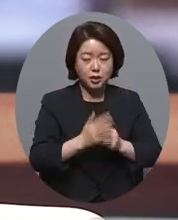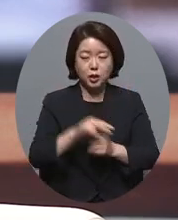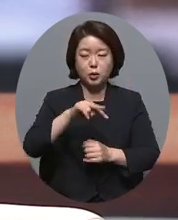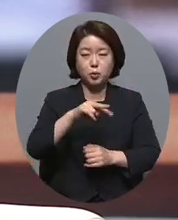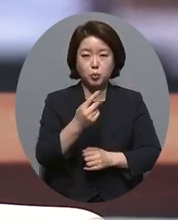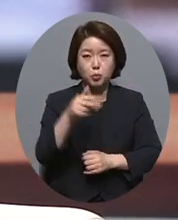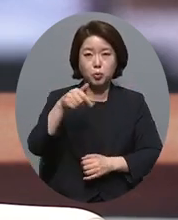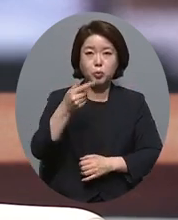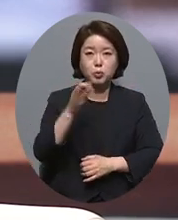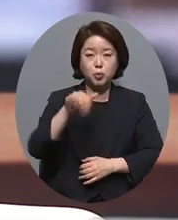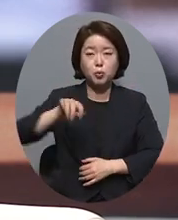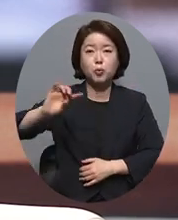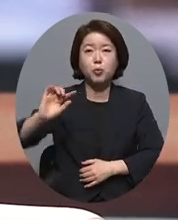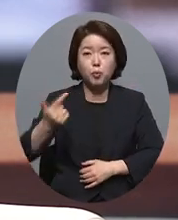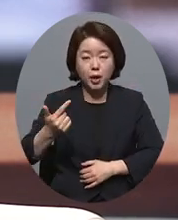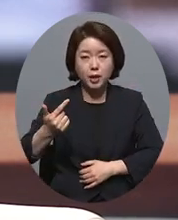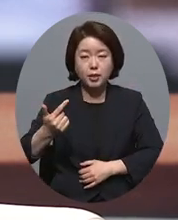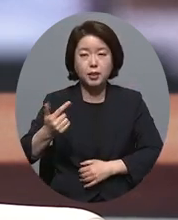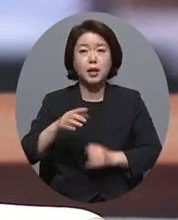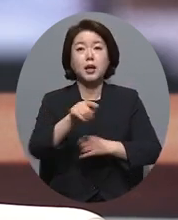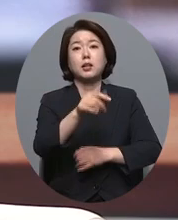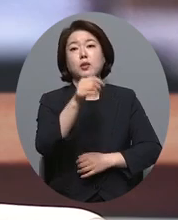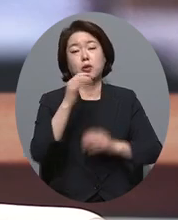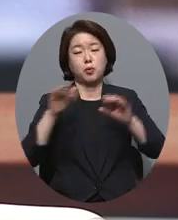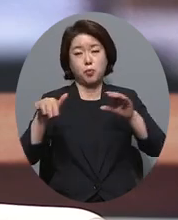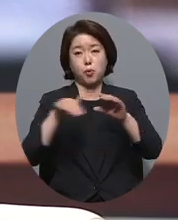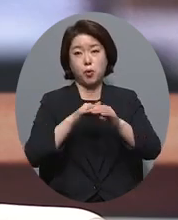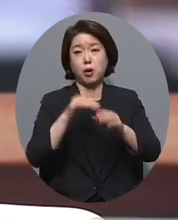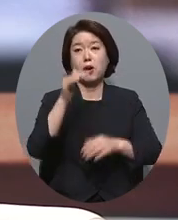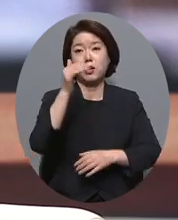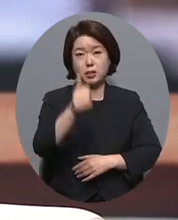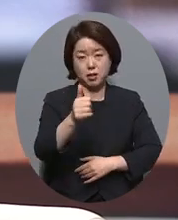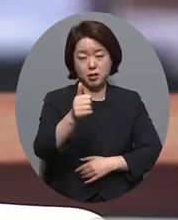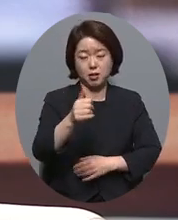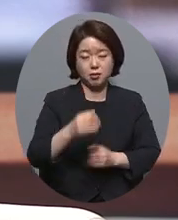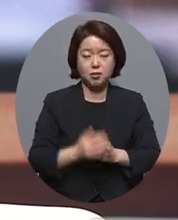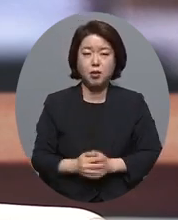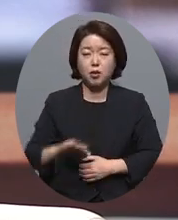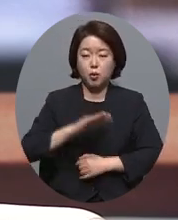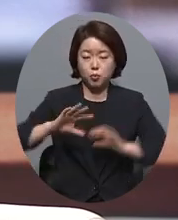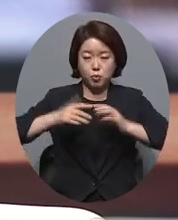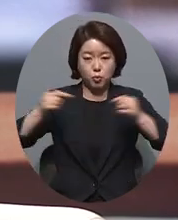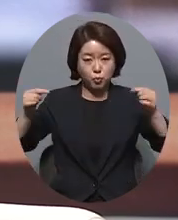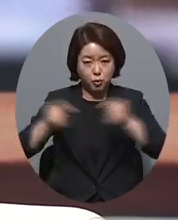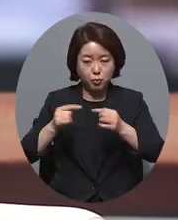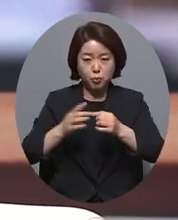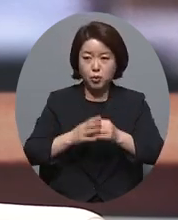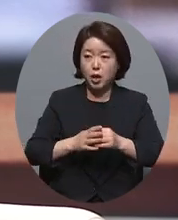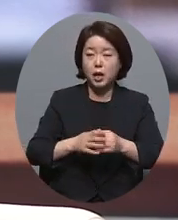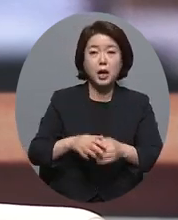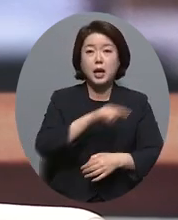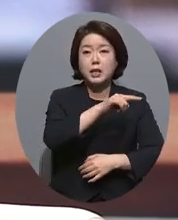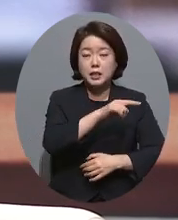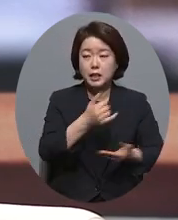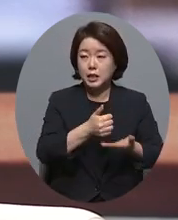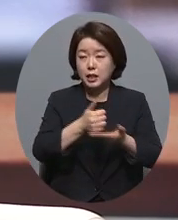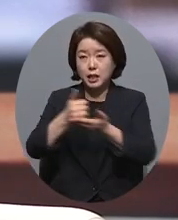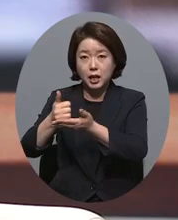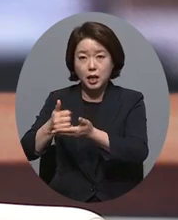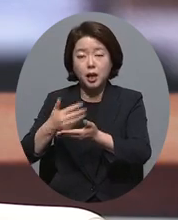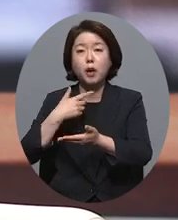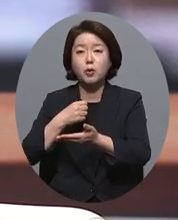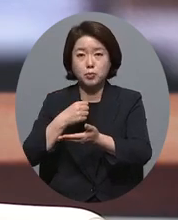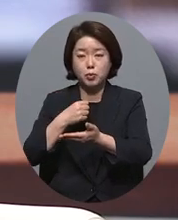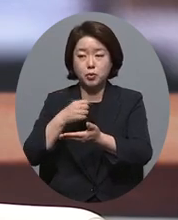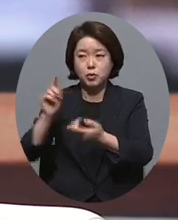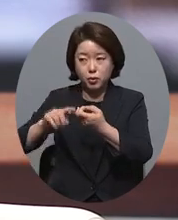문체부 장관이었습니다 그리고 김종철 의사는 앞서 말씀드린 대로 우리 외교부가 참석하고 싶다는 의사를 전달했고 그에